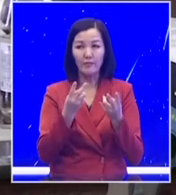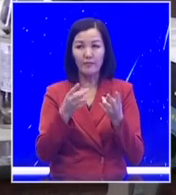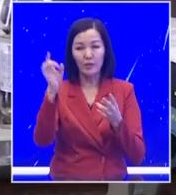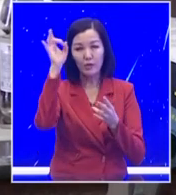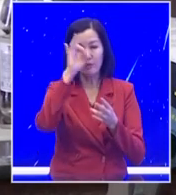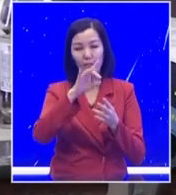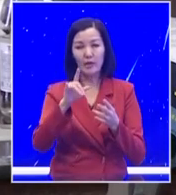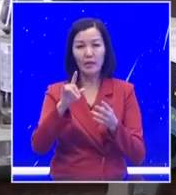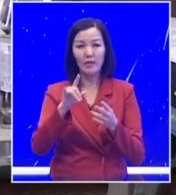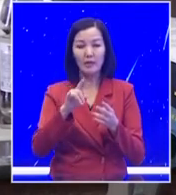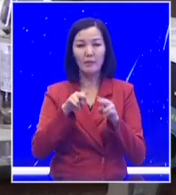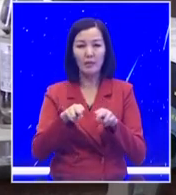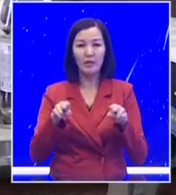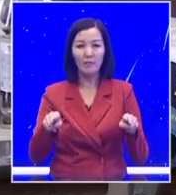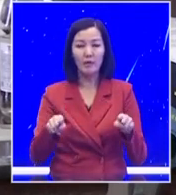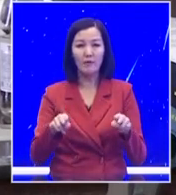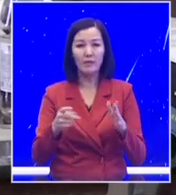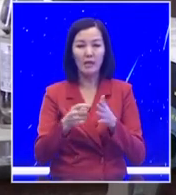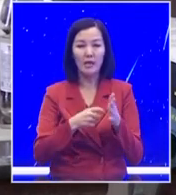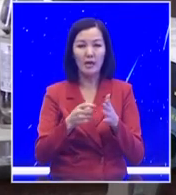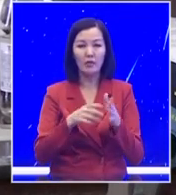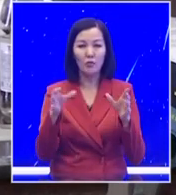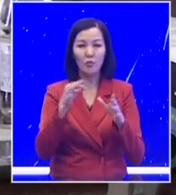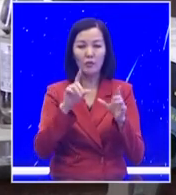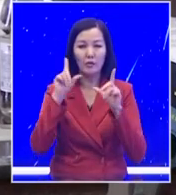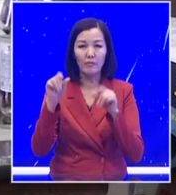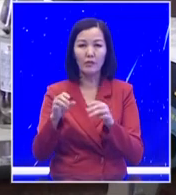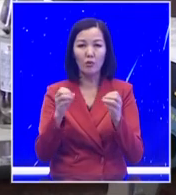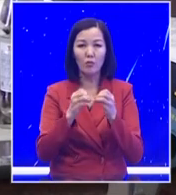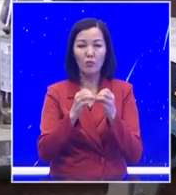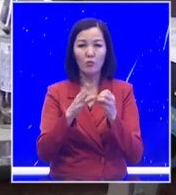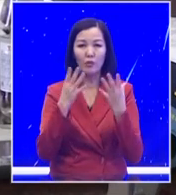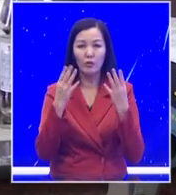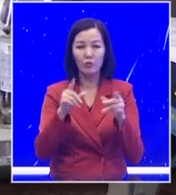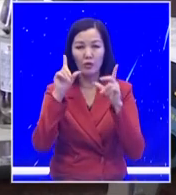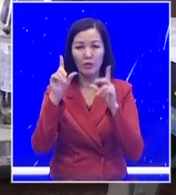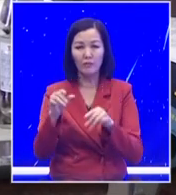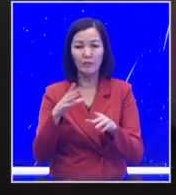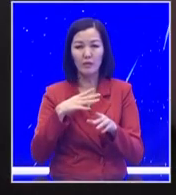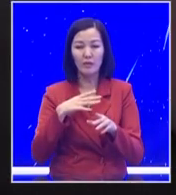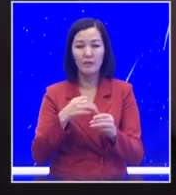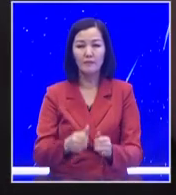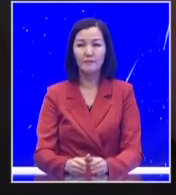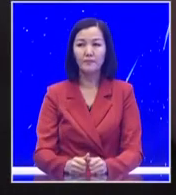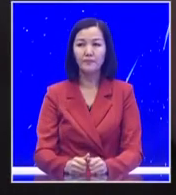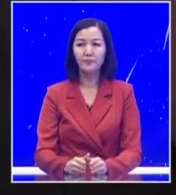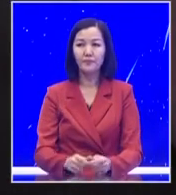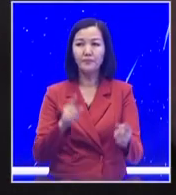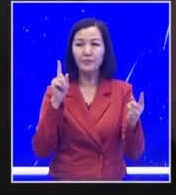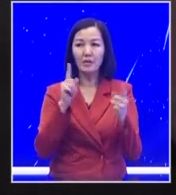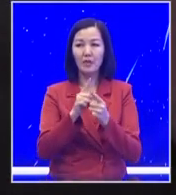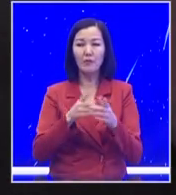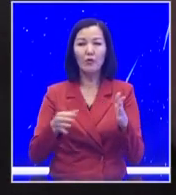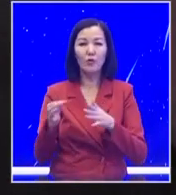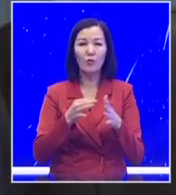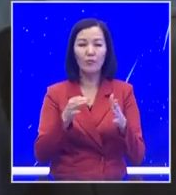Қазақстандағы Петропавловска, мына Павлодар, Қарағанды жаққа қойса 10-15 күннен кетіп қаламыз, үй көрмей дейді. Қабылдауда бұдан бөлек